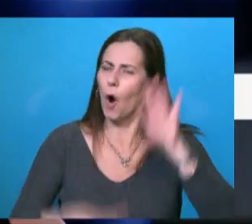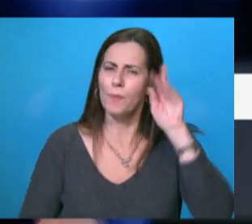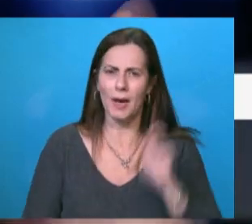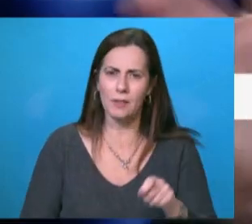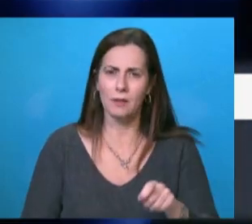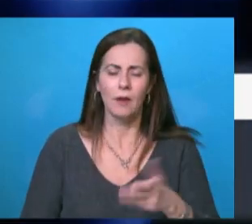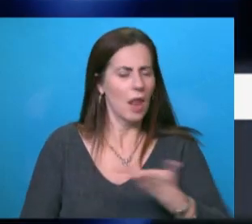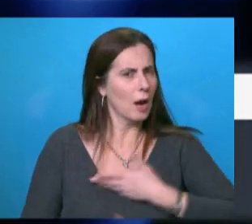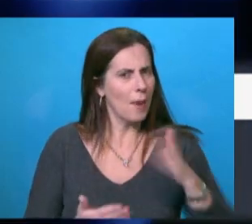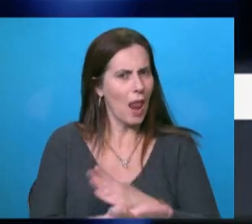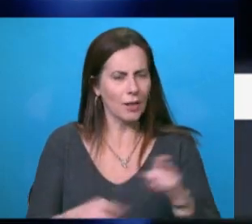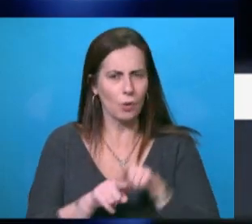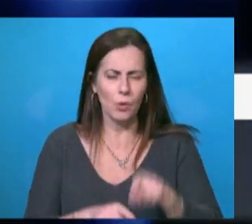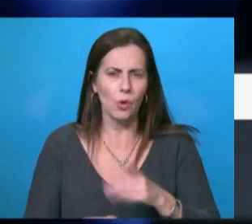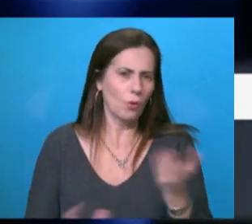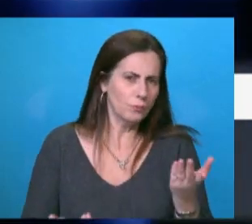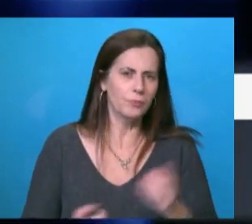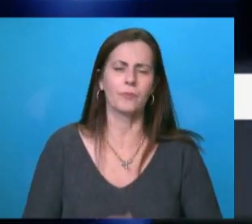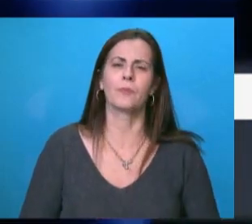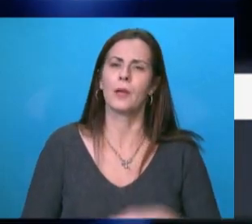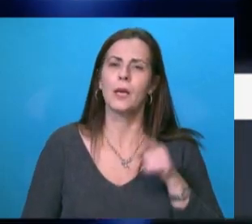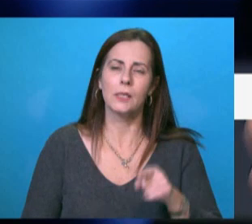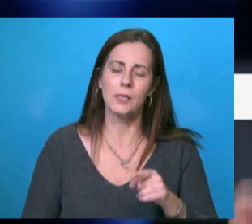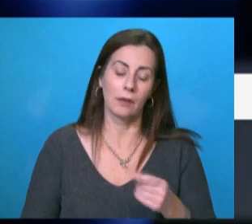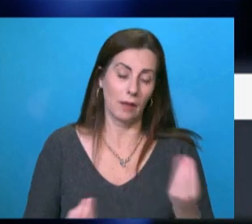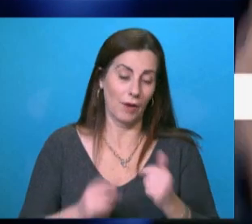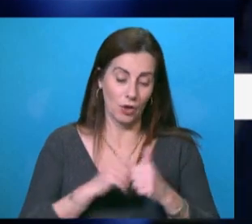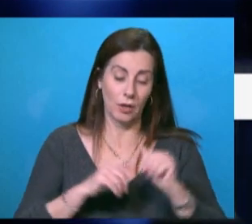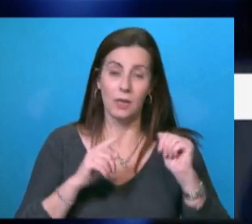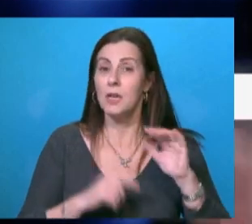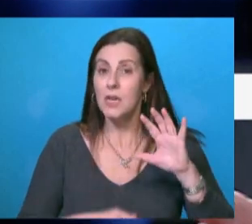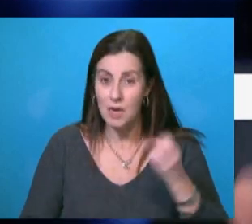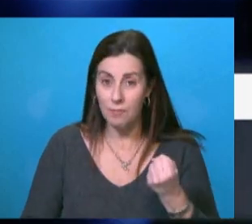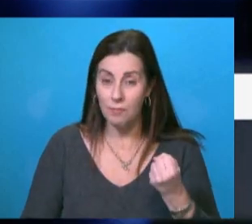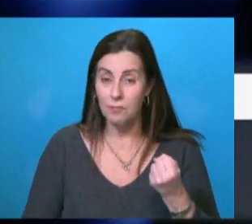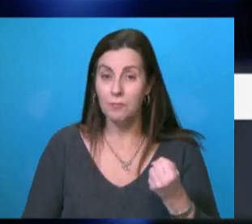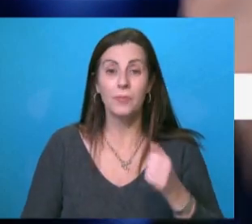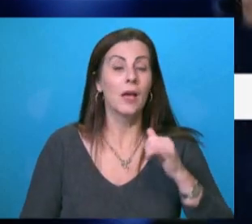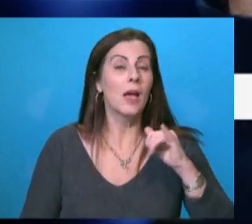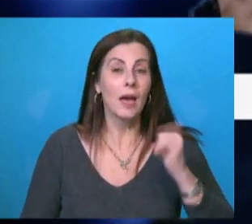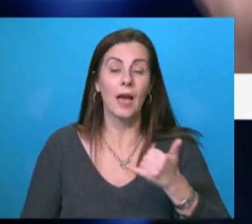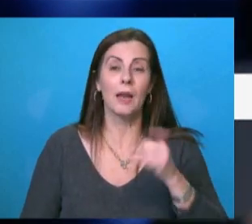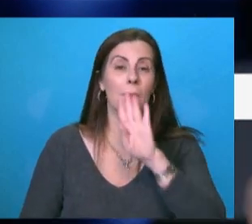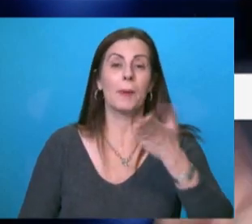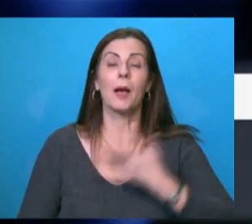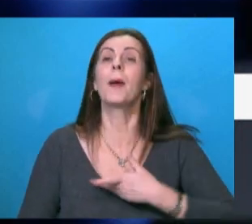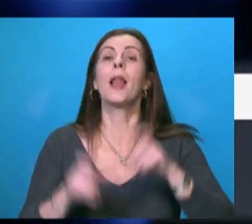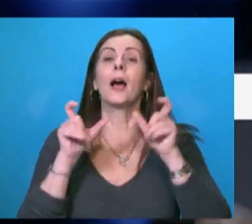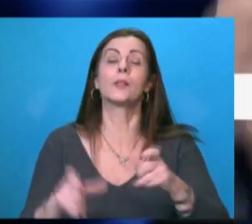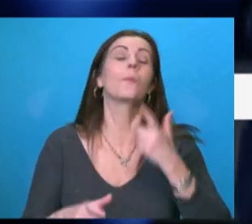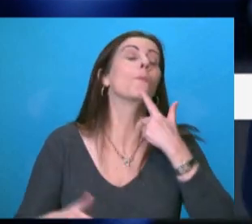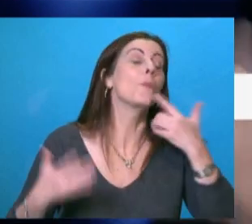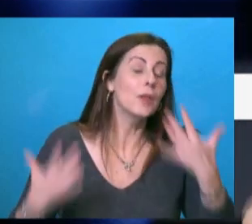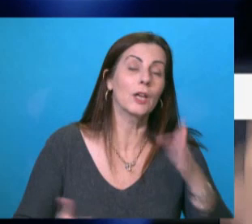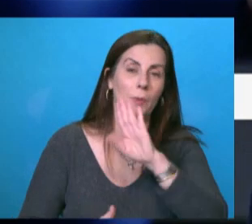החלטה כזו או אחרת. זה מקרה אחד. במקרה שתוטל חסינות, הוא יצליח להשיג רוב לחסינות.